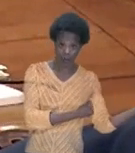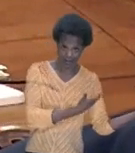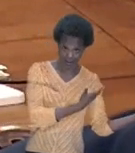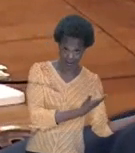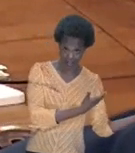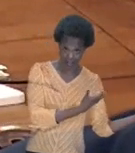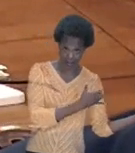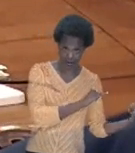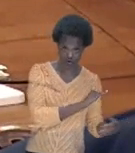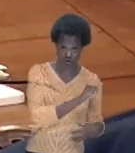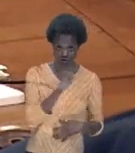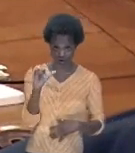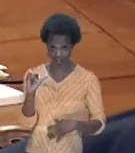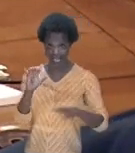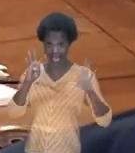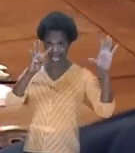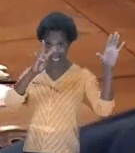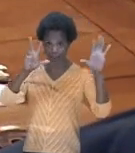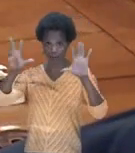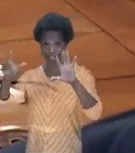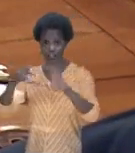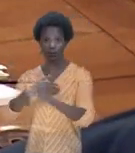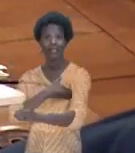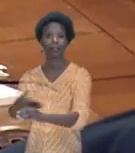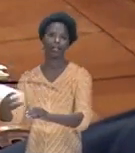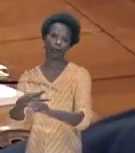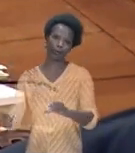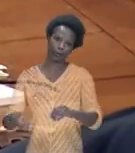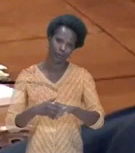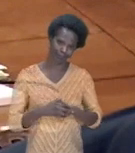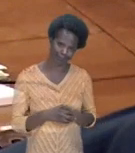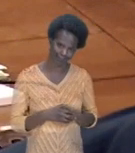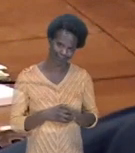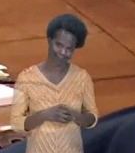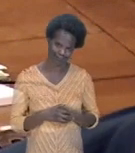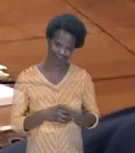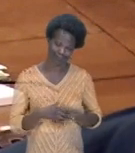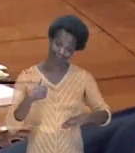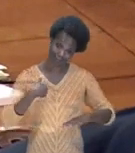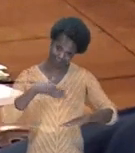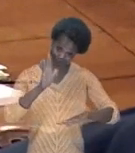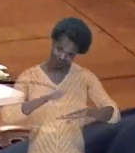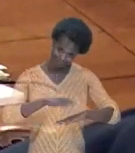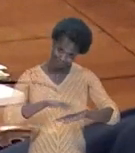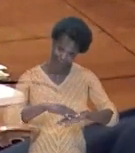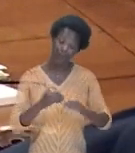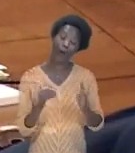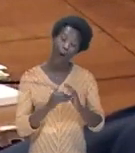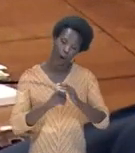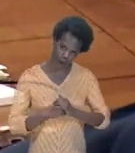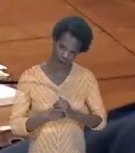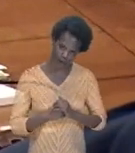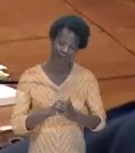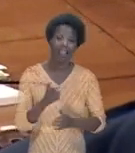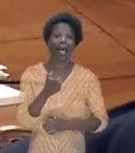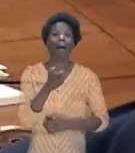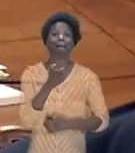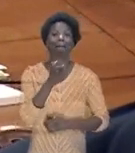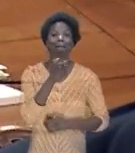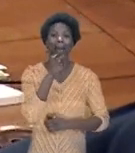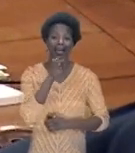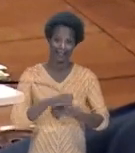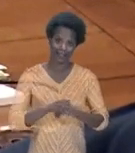millions d'euros. Je voudrais aussi ici rappeler qu'au mois de mars de cette année, en 2023, dans le cadre